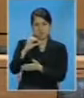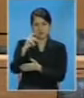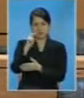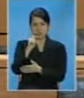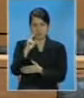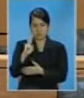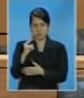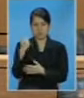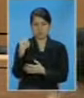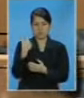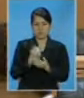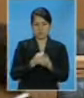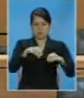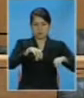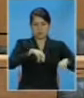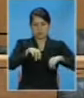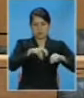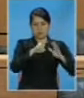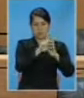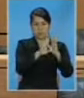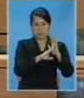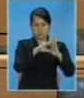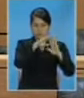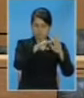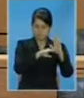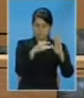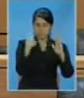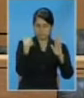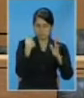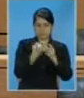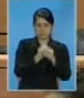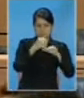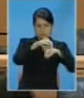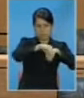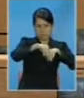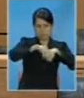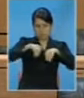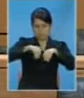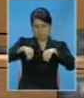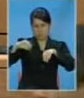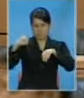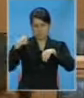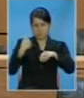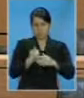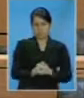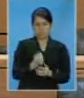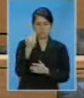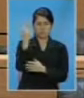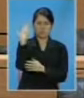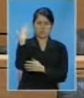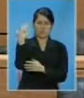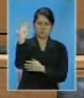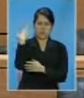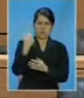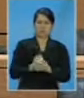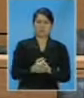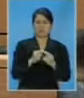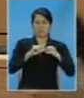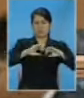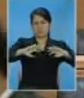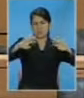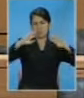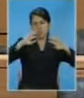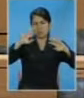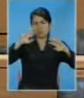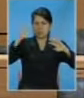การวางระบบเครือข่ายตามกันมาหลายยุคหลายรัฐบาลจนมาถึงในสมัยรัฐบ